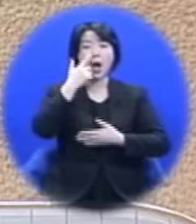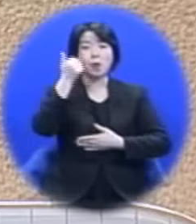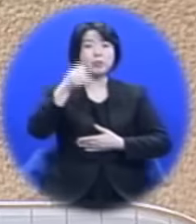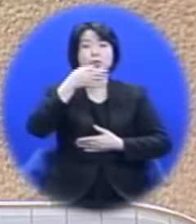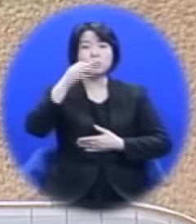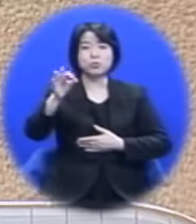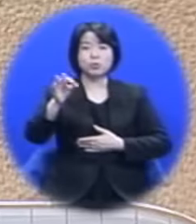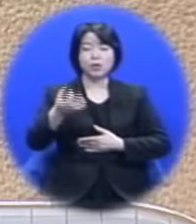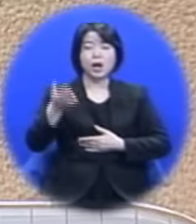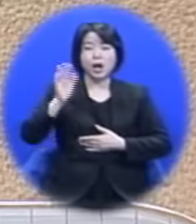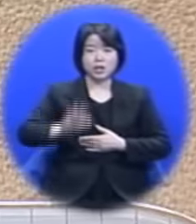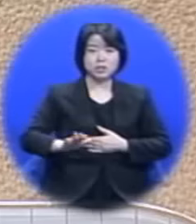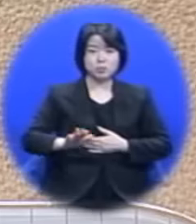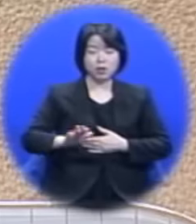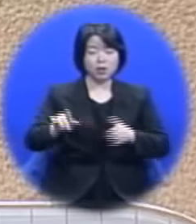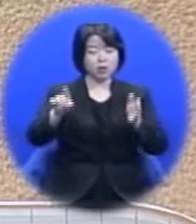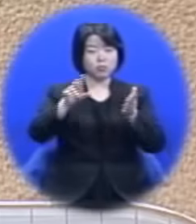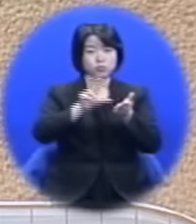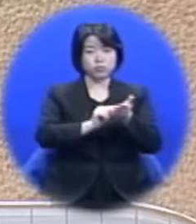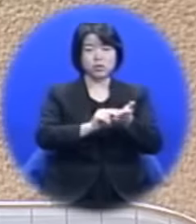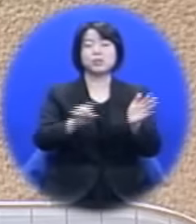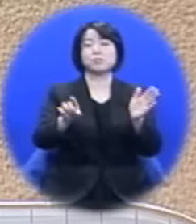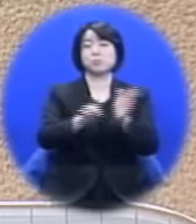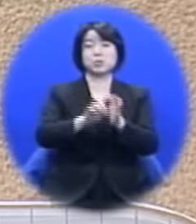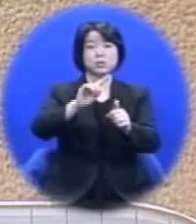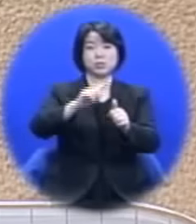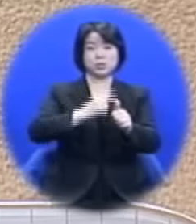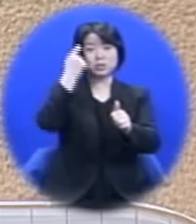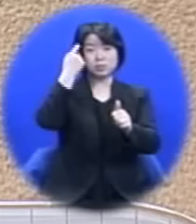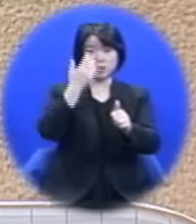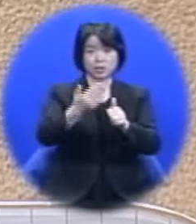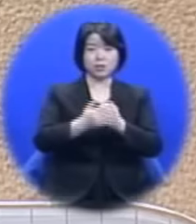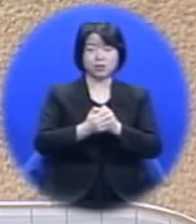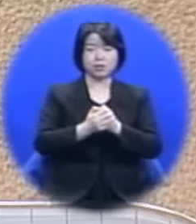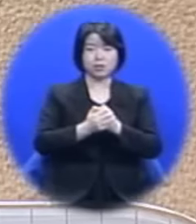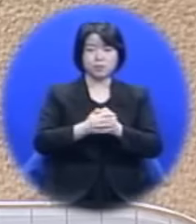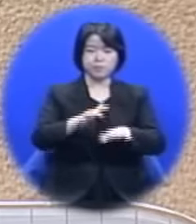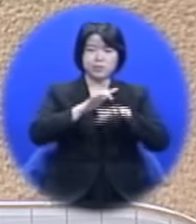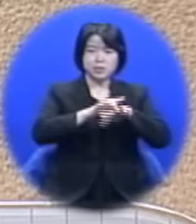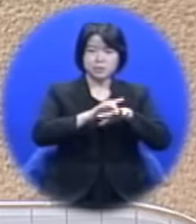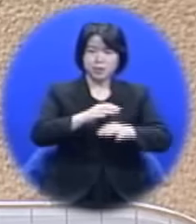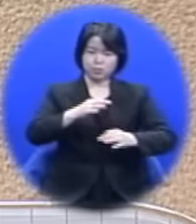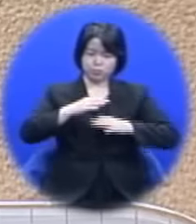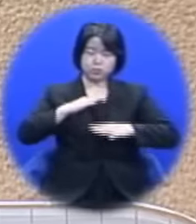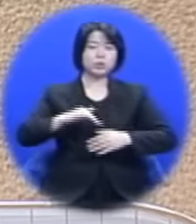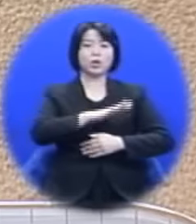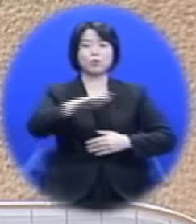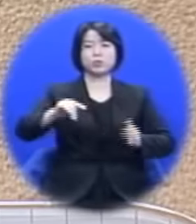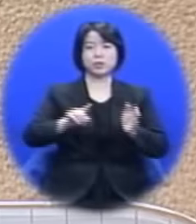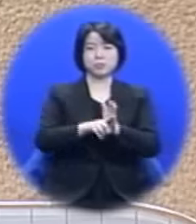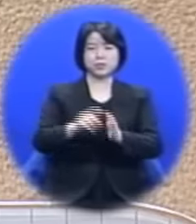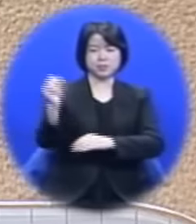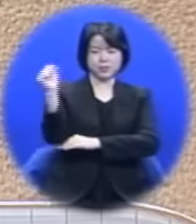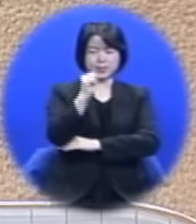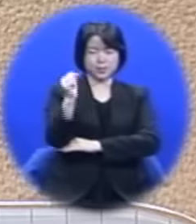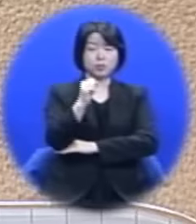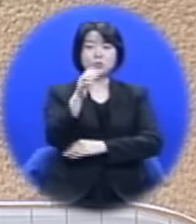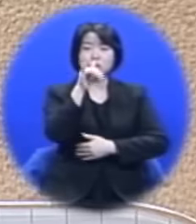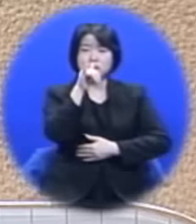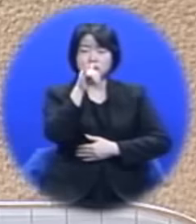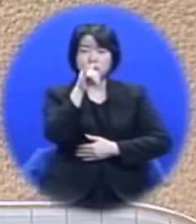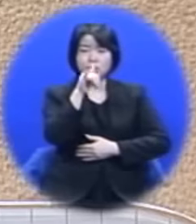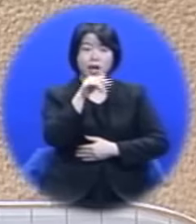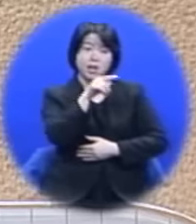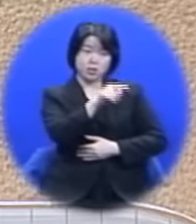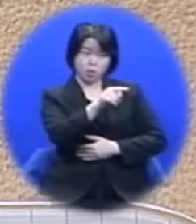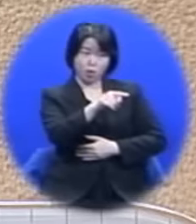문제는 믿어 져야지요 마귀가 무섭게 우리의 믿음을 흔들어요